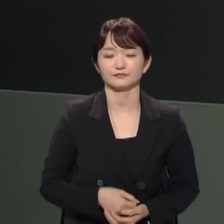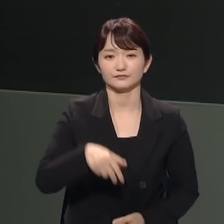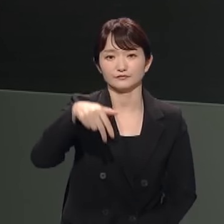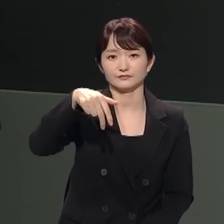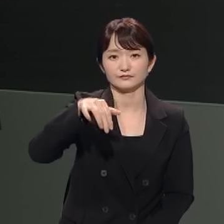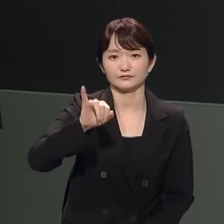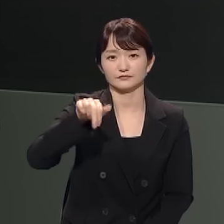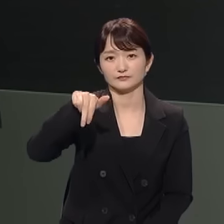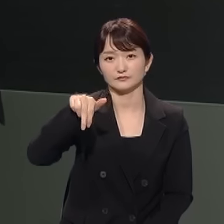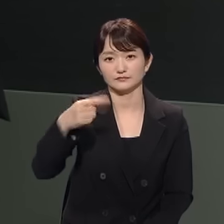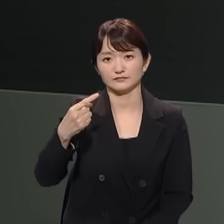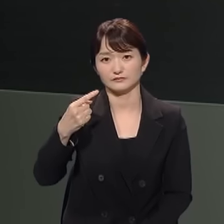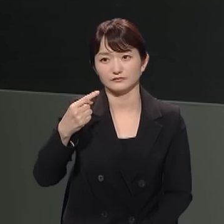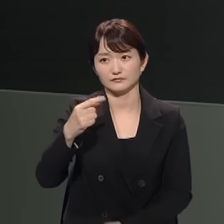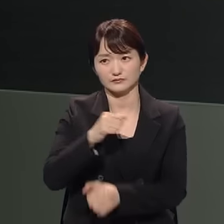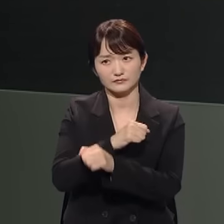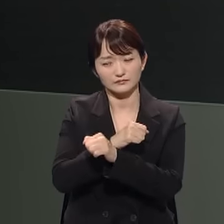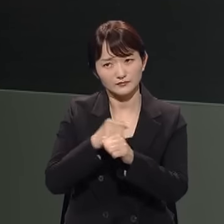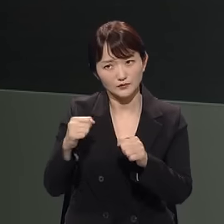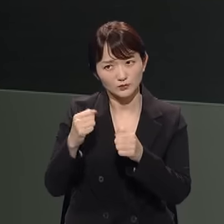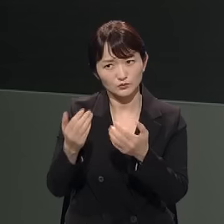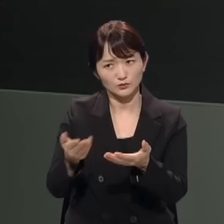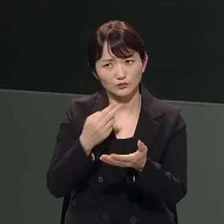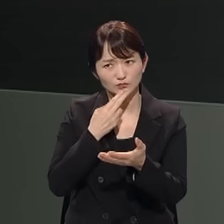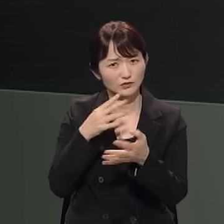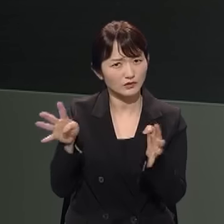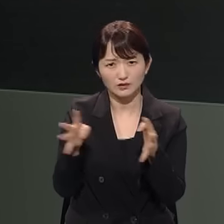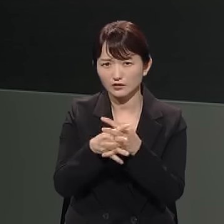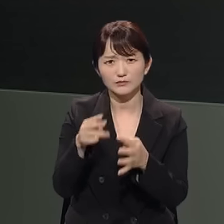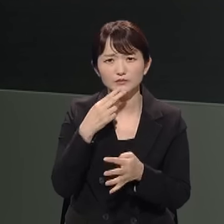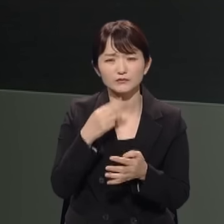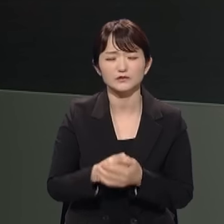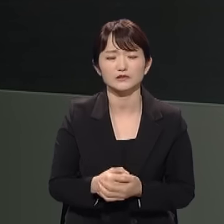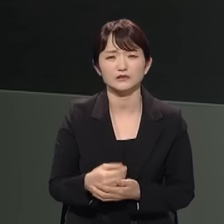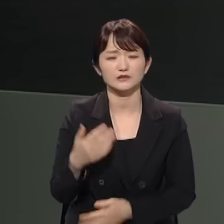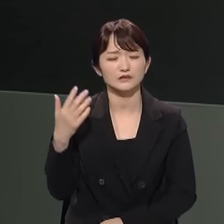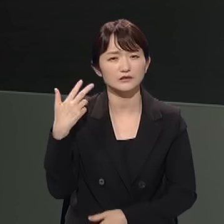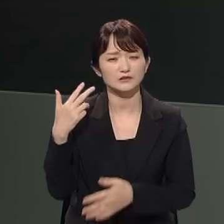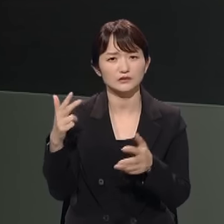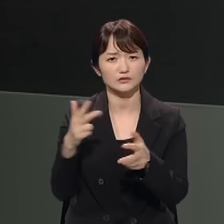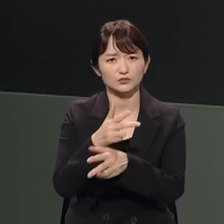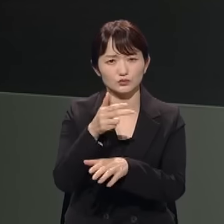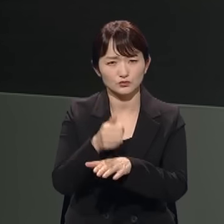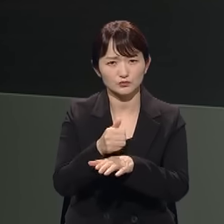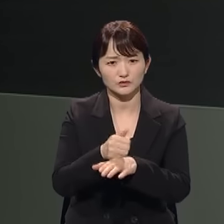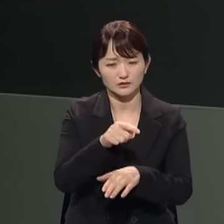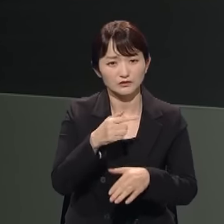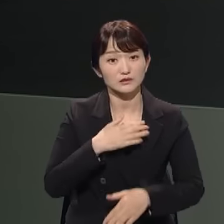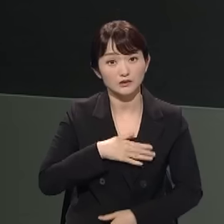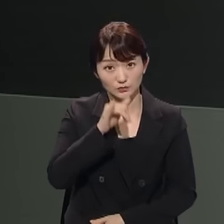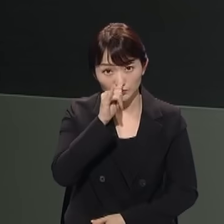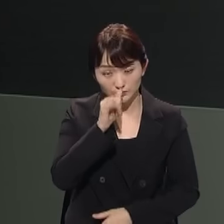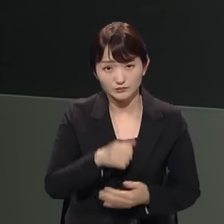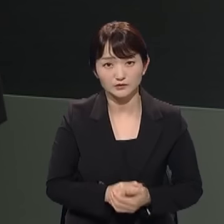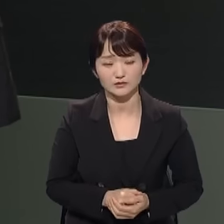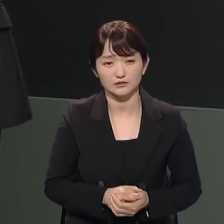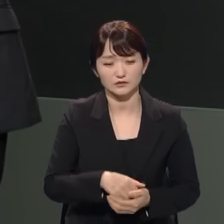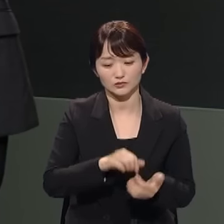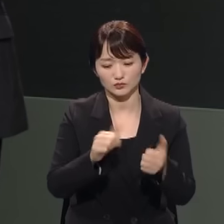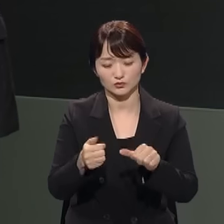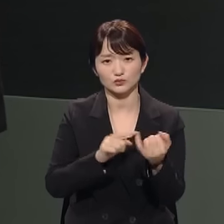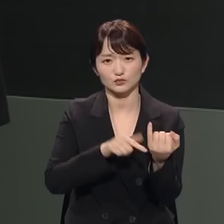지코 선처 합의 없답니다. 자, 지난 주말 SBS 그것이 알고 싶다에서 가수 고 구하라 씨의 금고